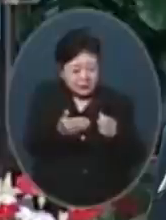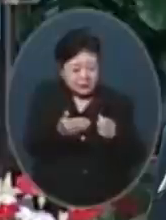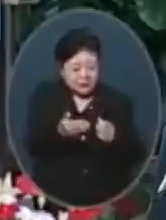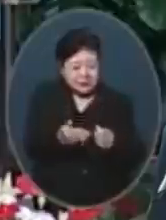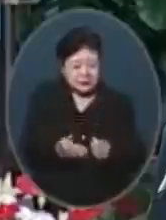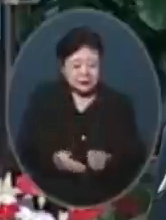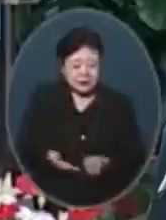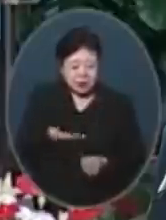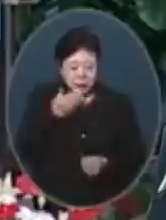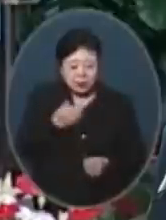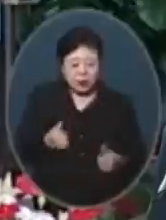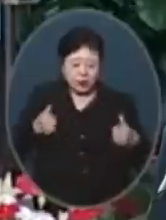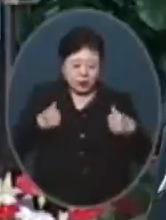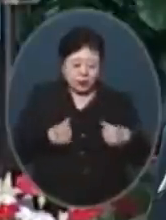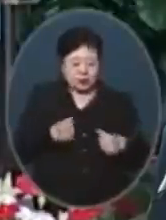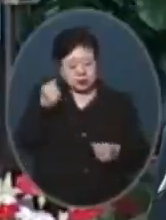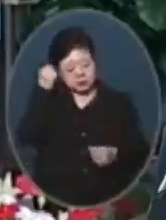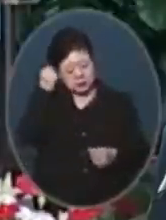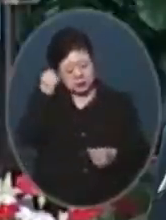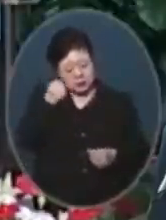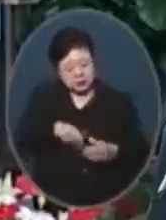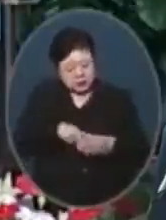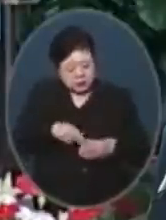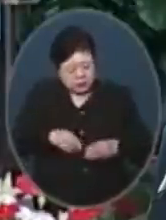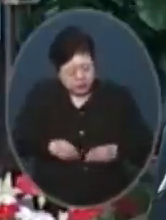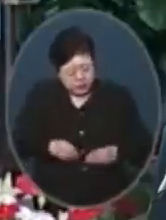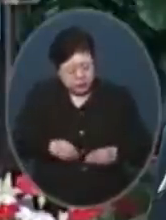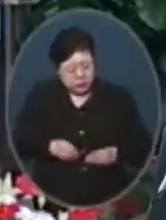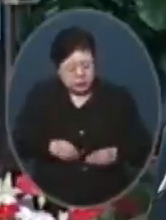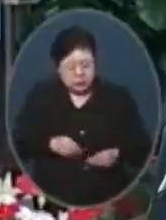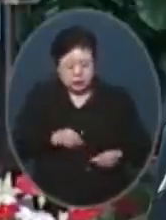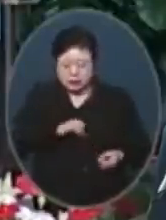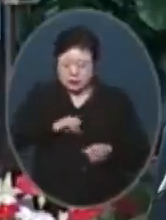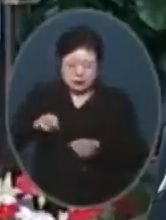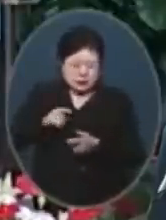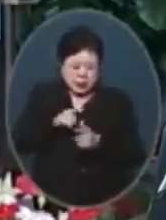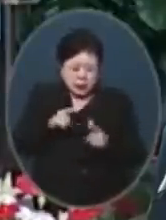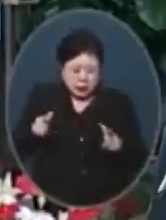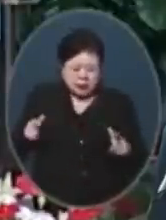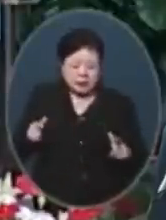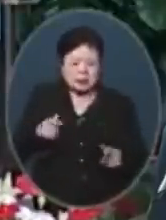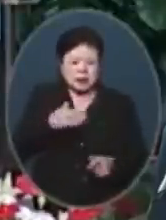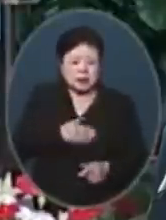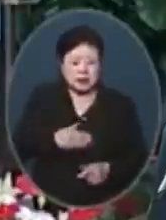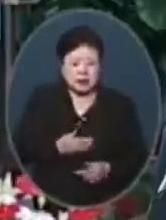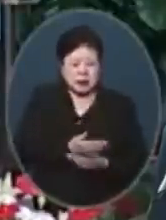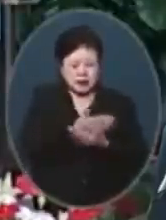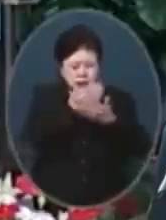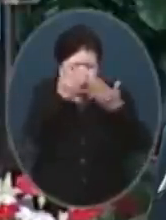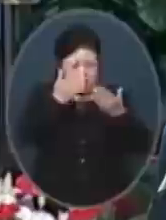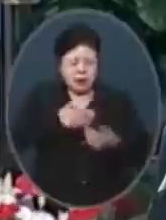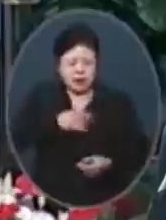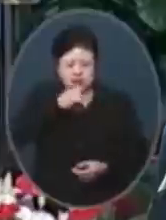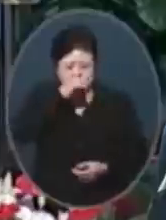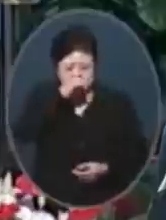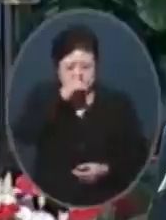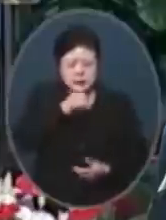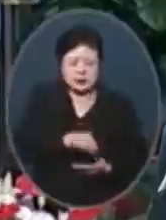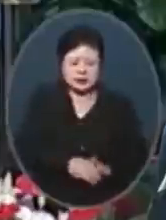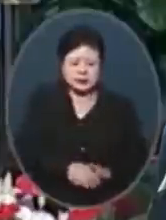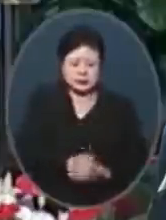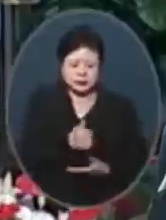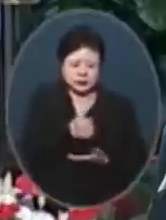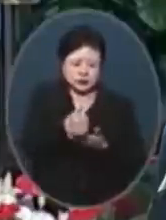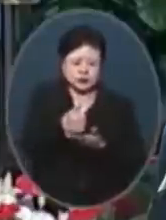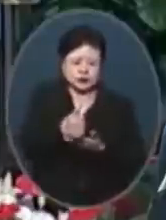의식주 생활을 헐벗고 굶주리게 내버려 두지 않았다는 것을 밝히 알게 됩니다.